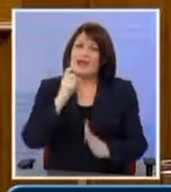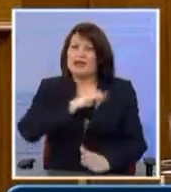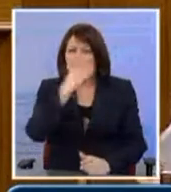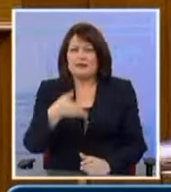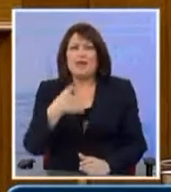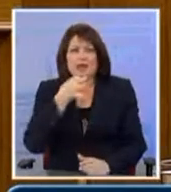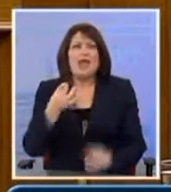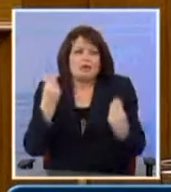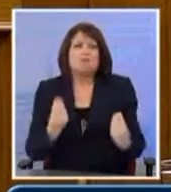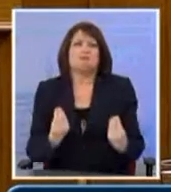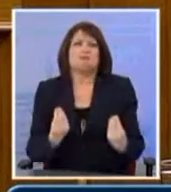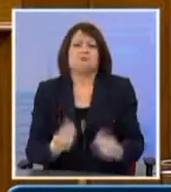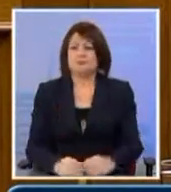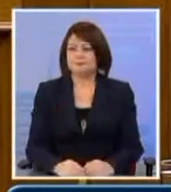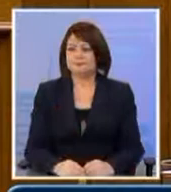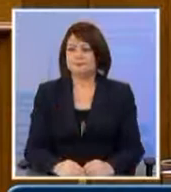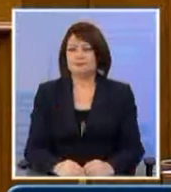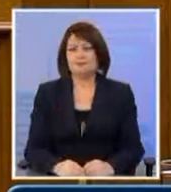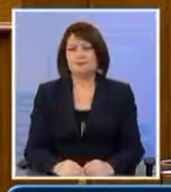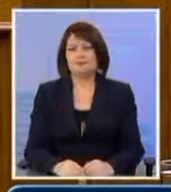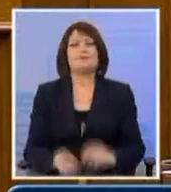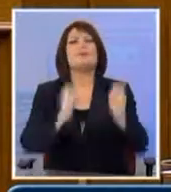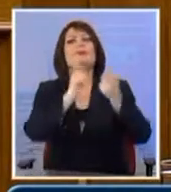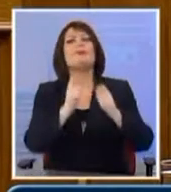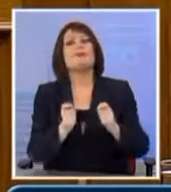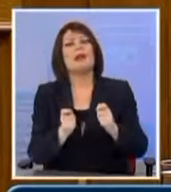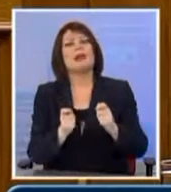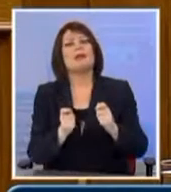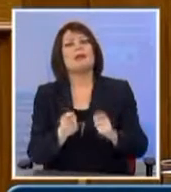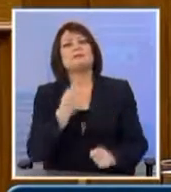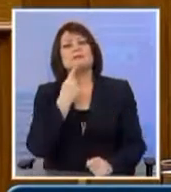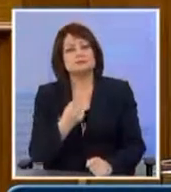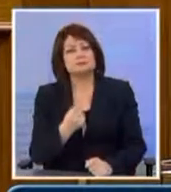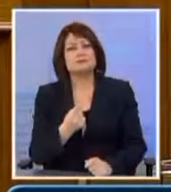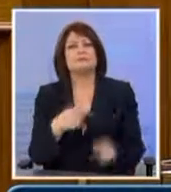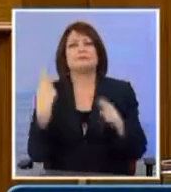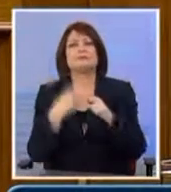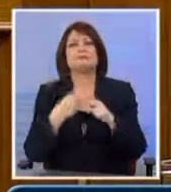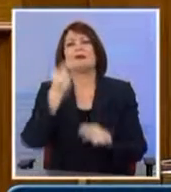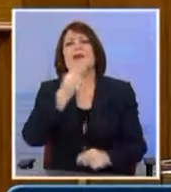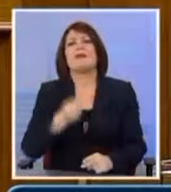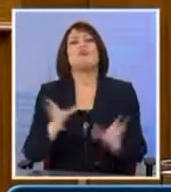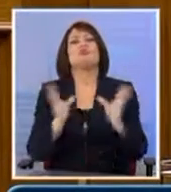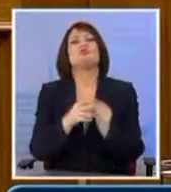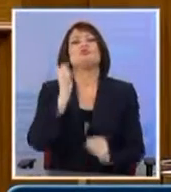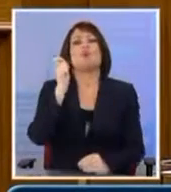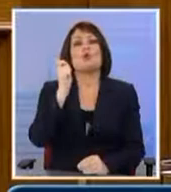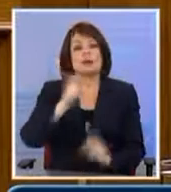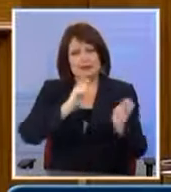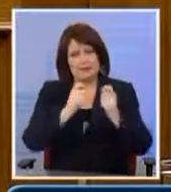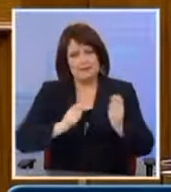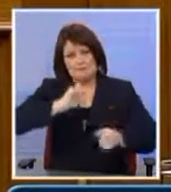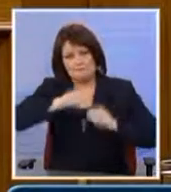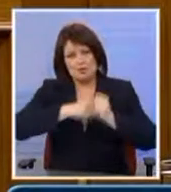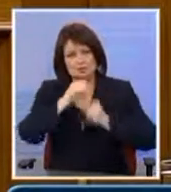μετά. Μια σειρά από διαρθρωτικές αλλαγές εκτελούνται σε όλα τα μείζωνα πεδία πολιτικής. Μια μεταρρυθμιστική